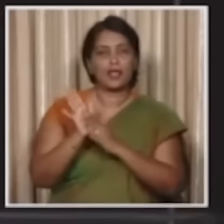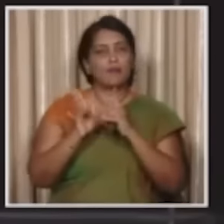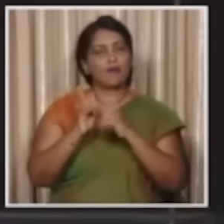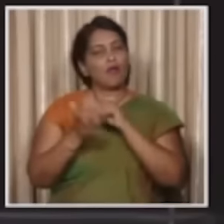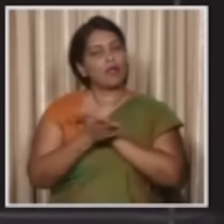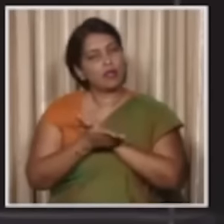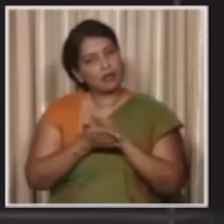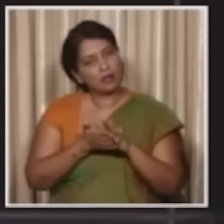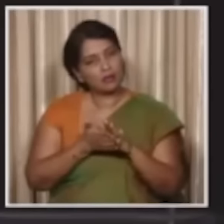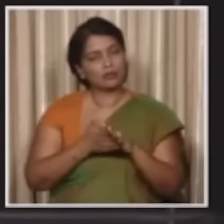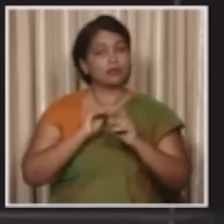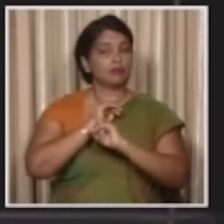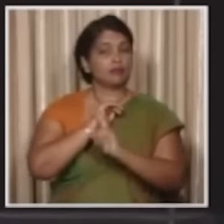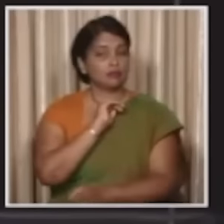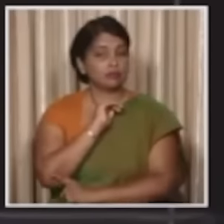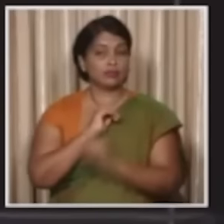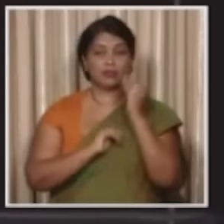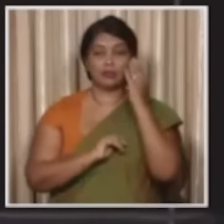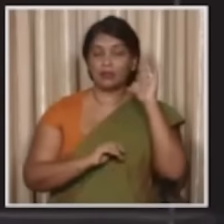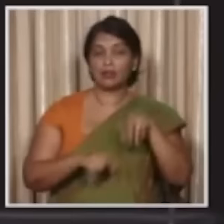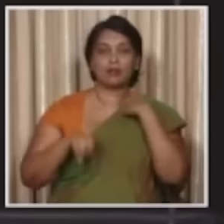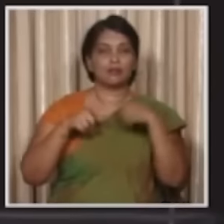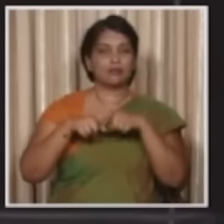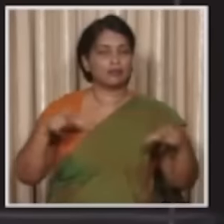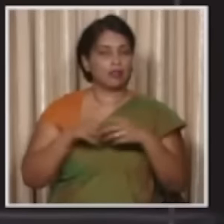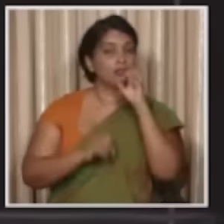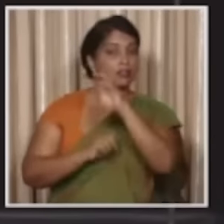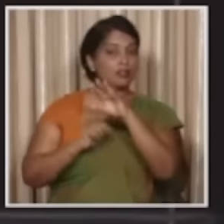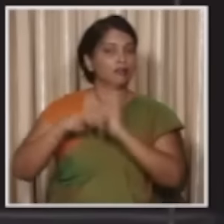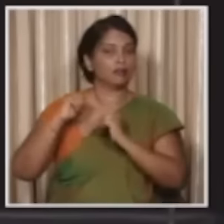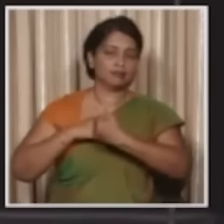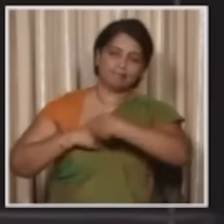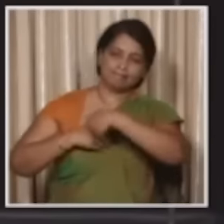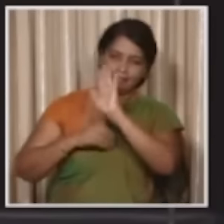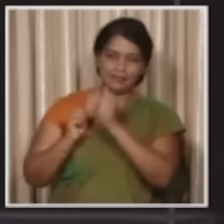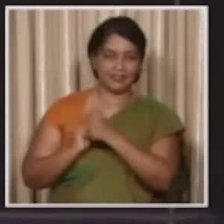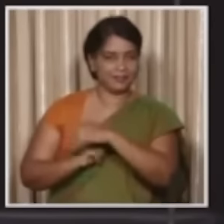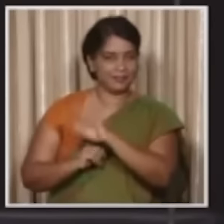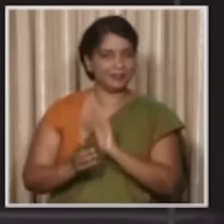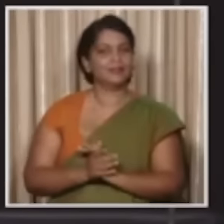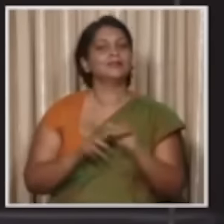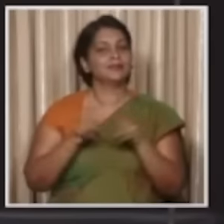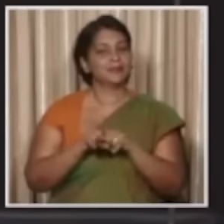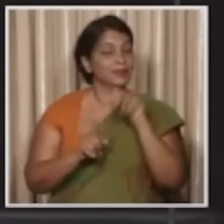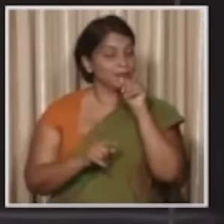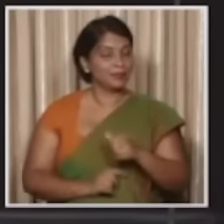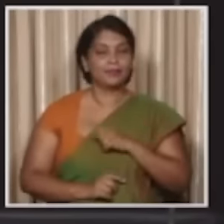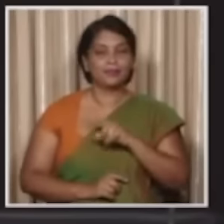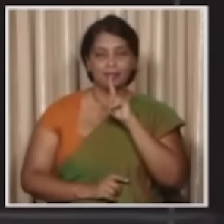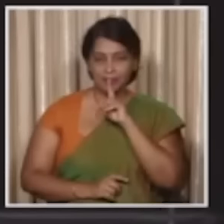වල ගර්භණී මව්වරුන්ට පෑඩ්ස් ලබා දීමේ කටයුත්තකට කරන්න කියලා පැහැදිලිව